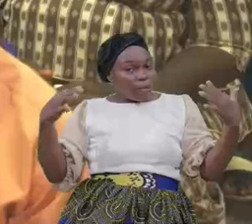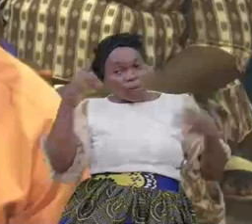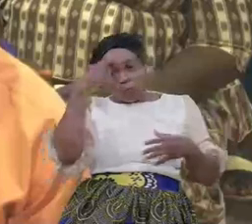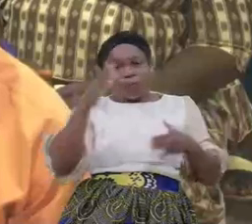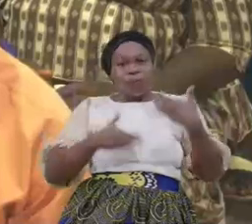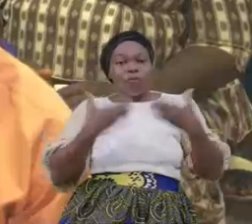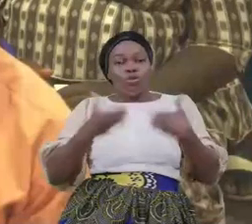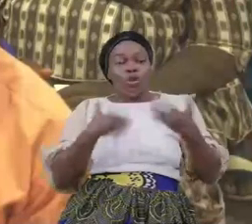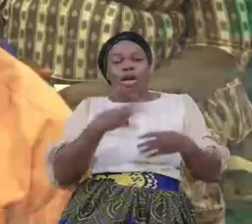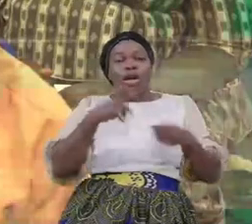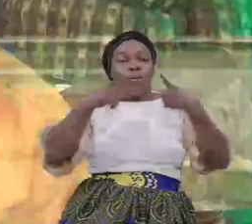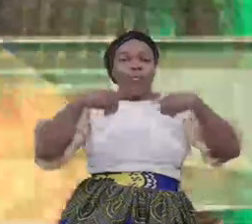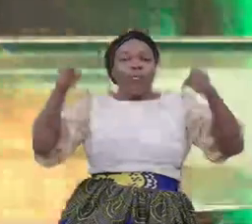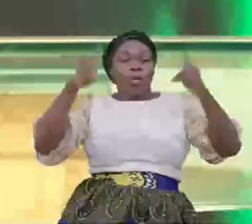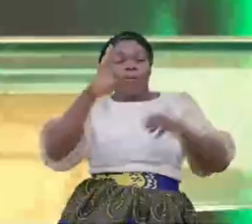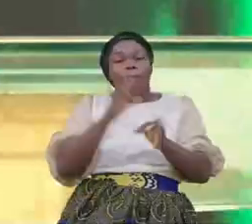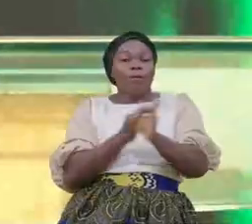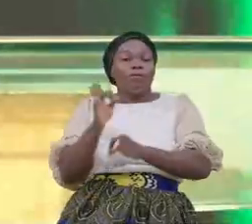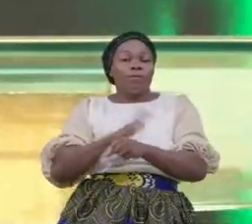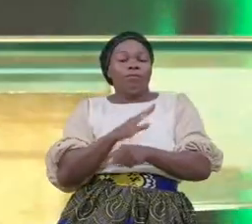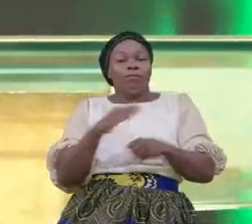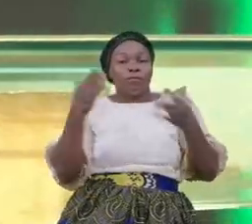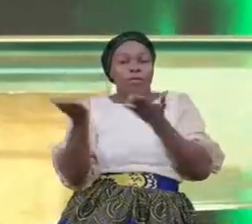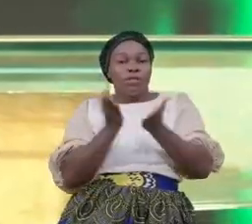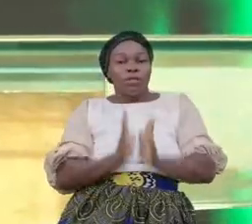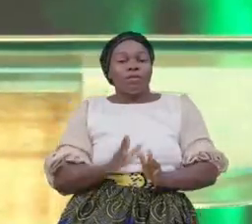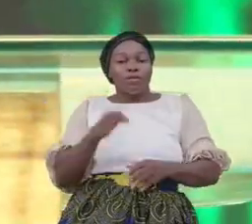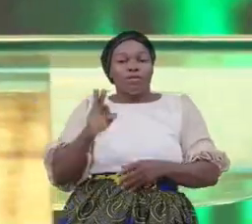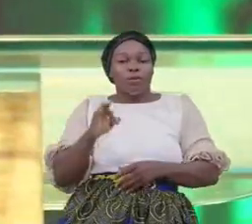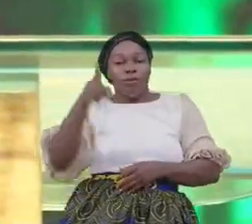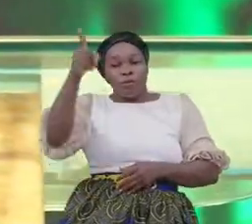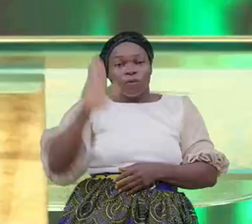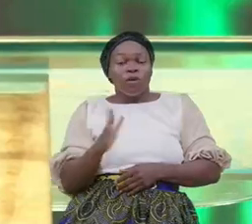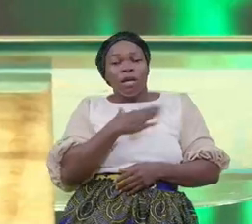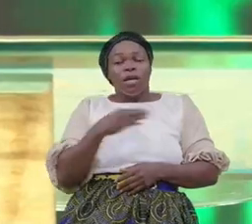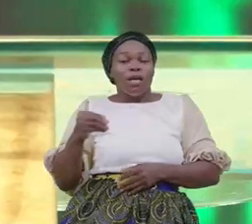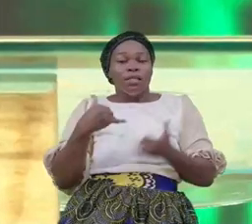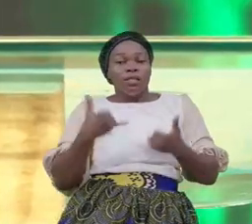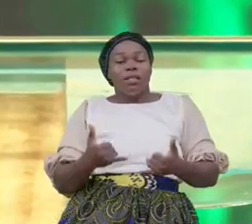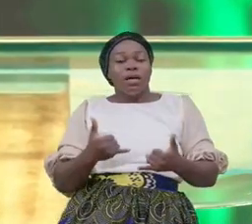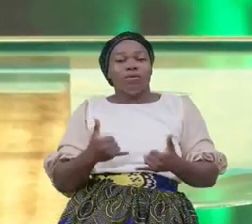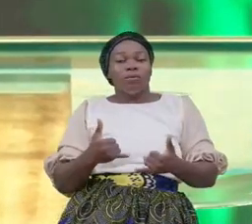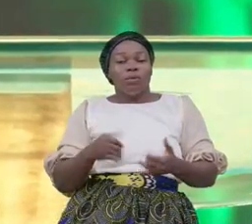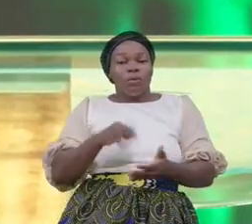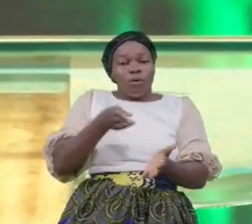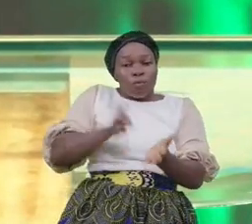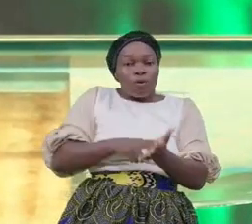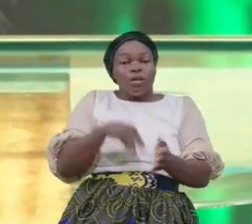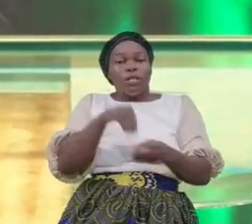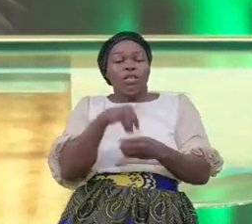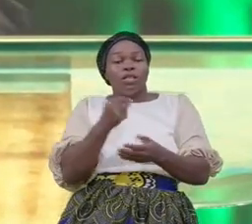C'était proclamé par des serviteurs fidèles de Dieu et maintenant c'est inscrit, c'est